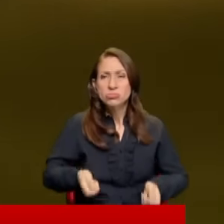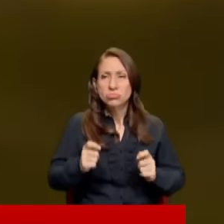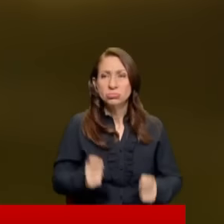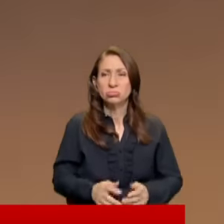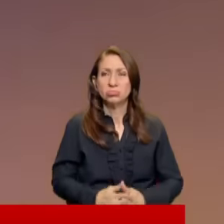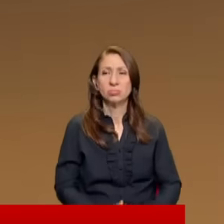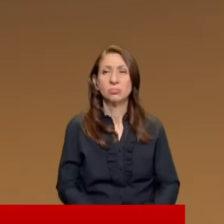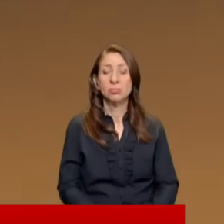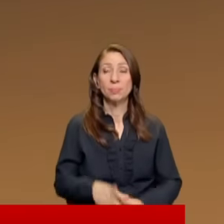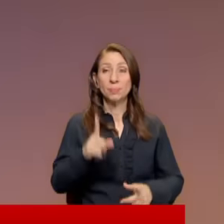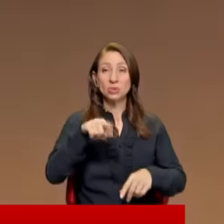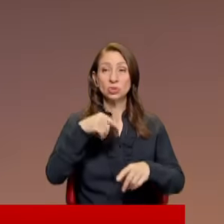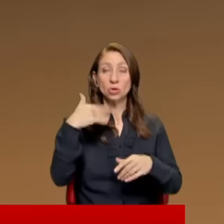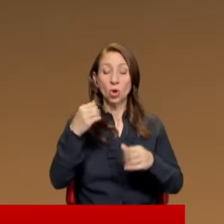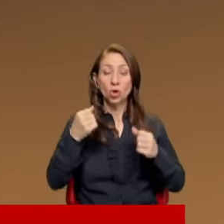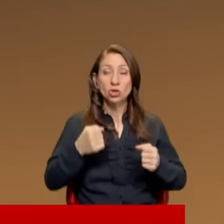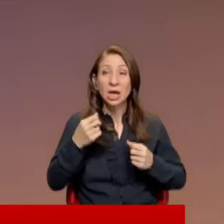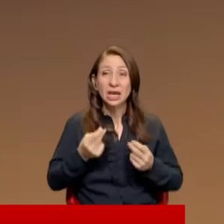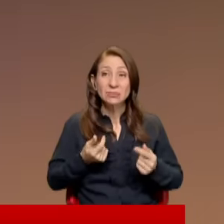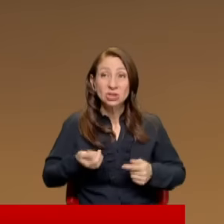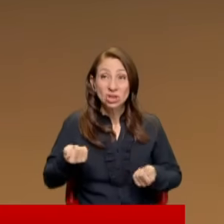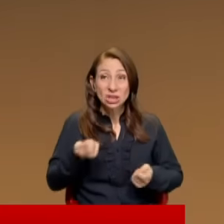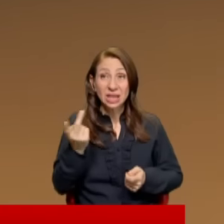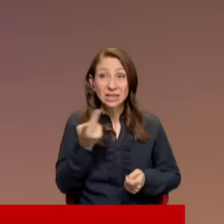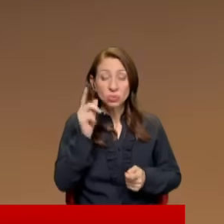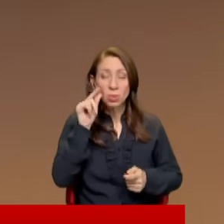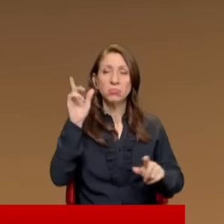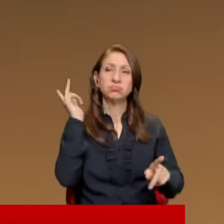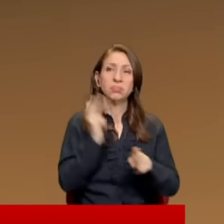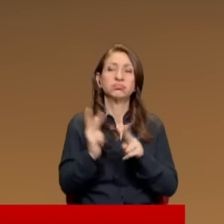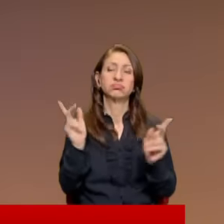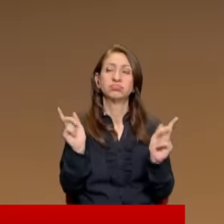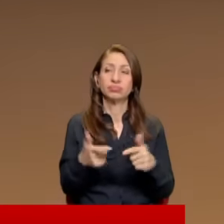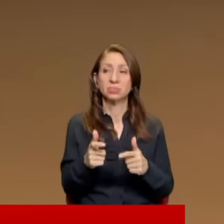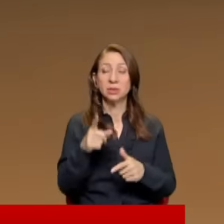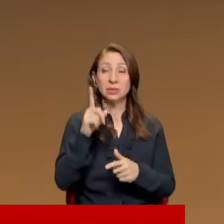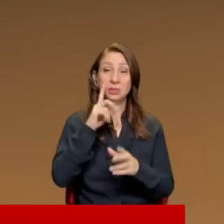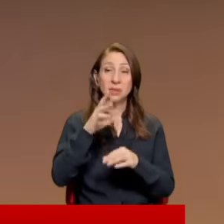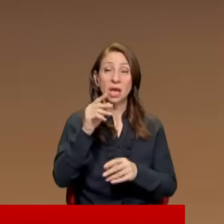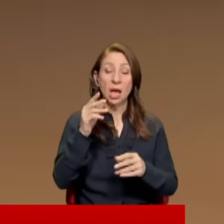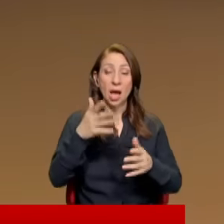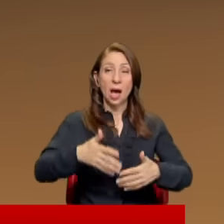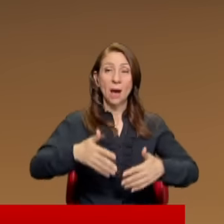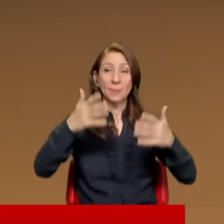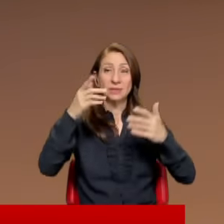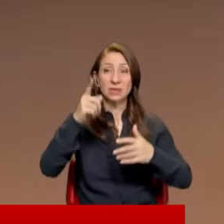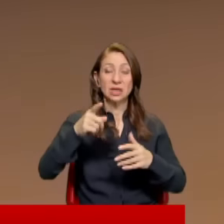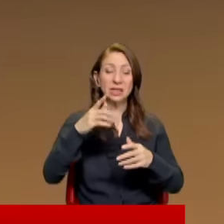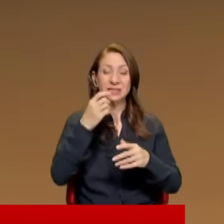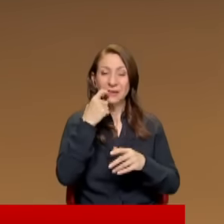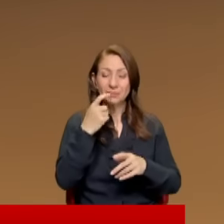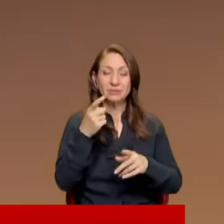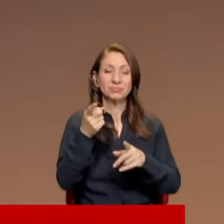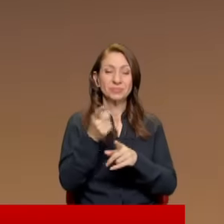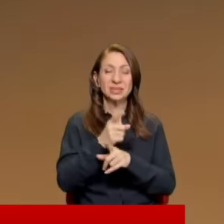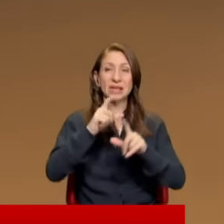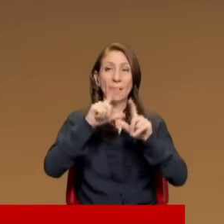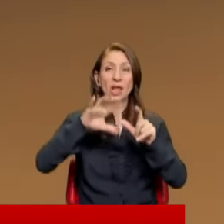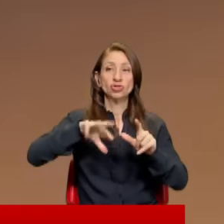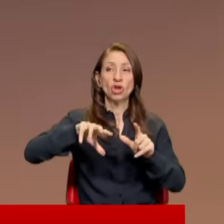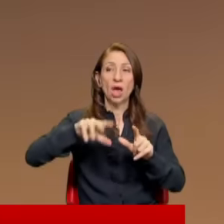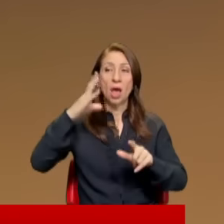vazgeçmedi bir süre sonra koşarak kaçmaya çalışan iki şüpheli kız Kıvrak yakalandı şahısların apartmanlardan hurda demir tabela